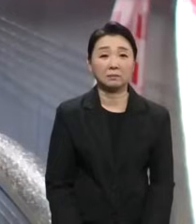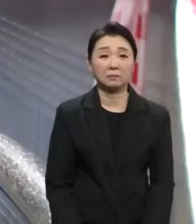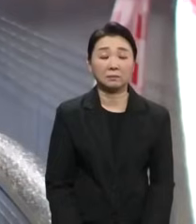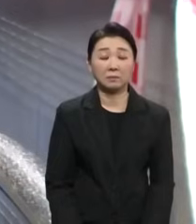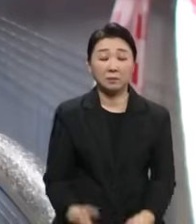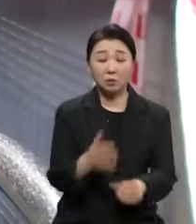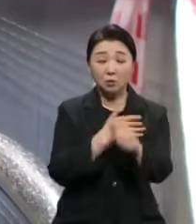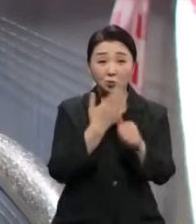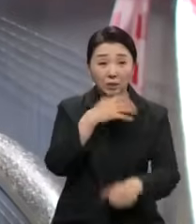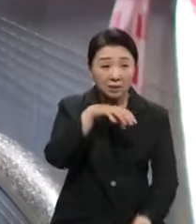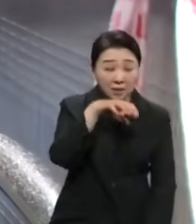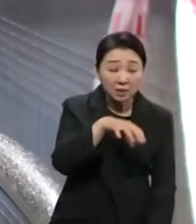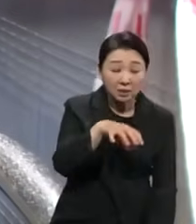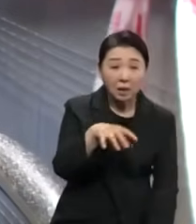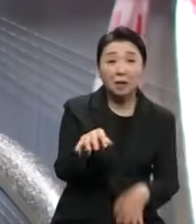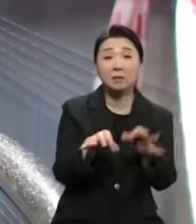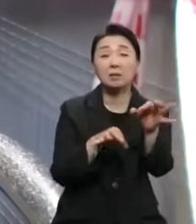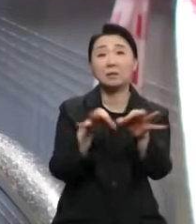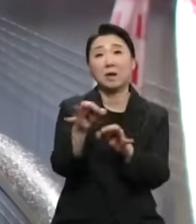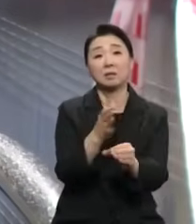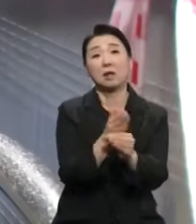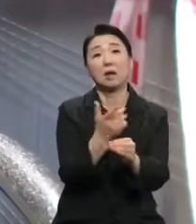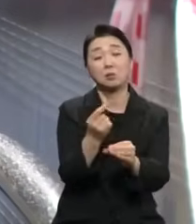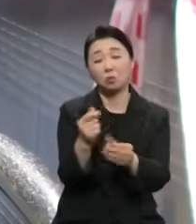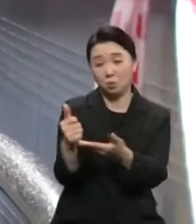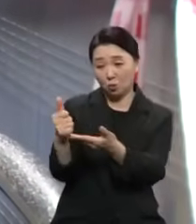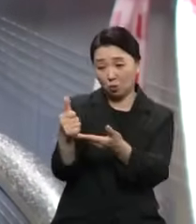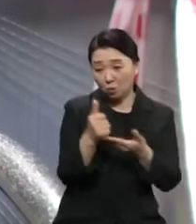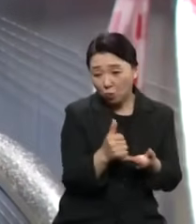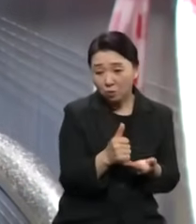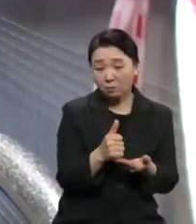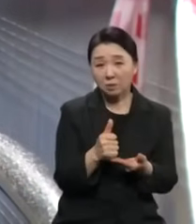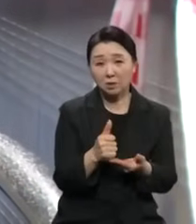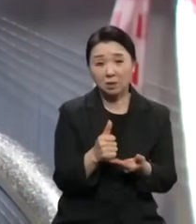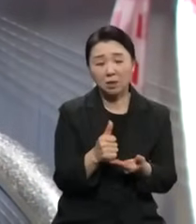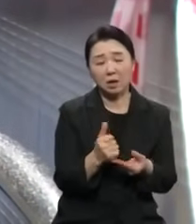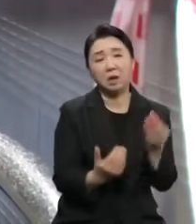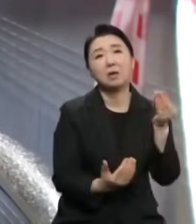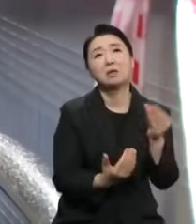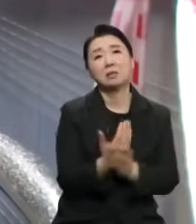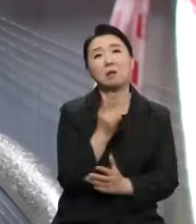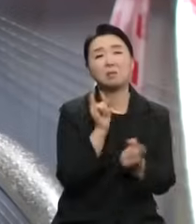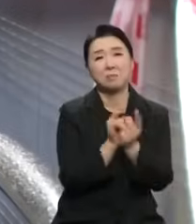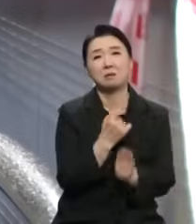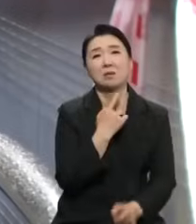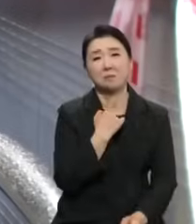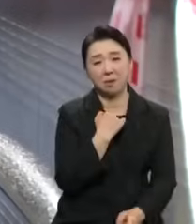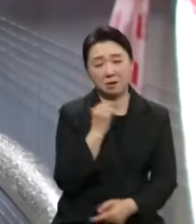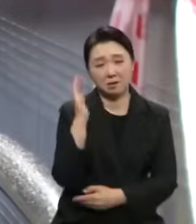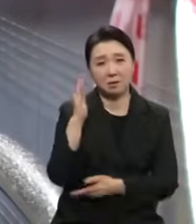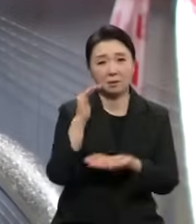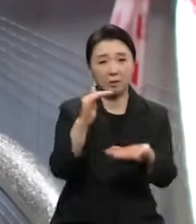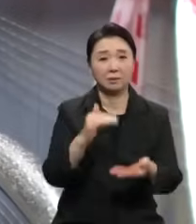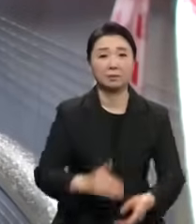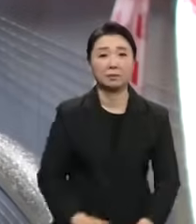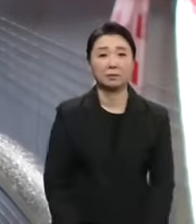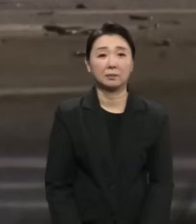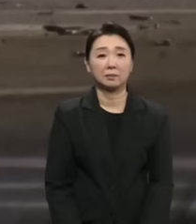주변 식당들도 대부분 영업을 해 식당 손님이 사고를 당하는 경우도 있었습니다. 이 이야기도 직접 들어보시죠.